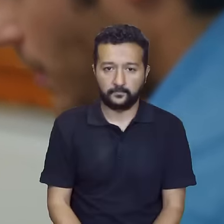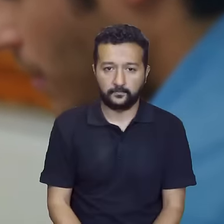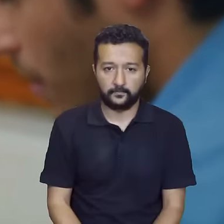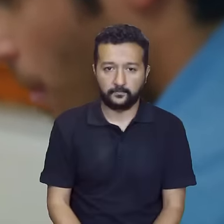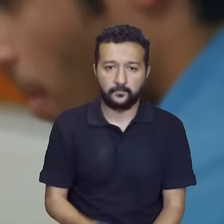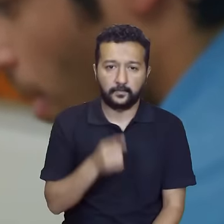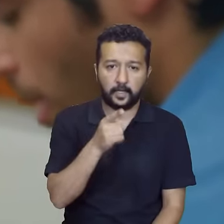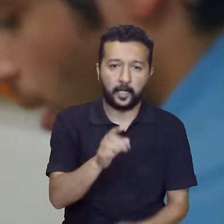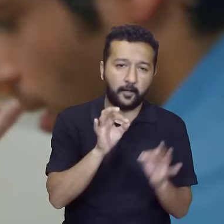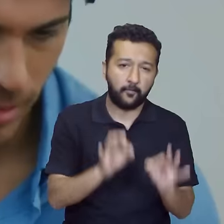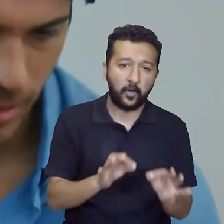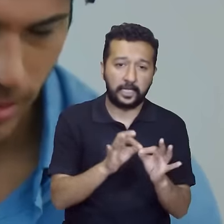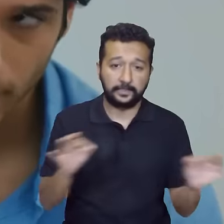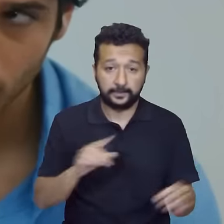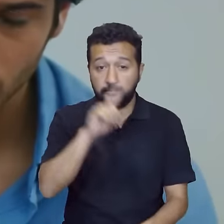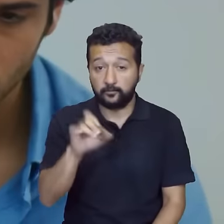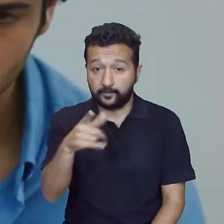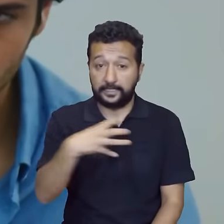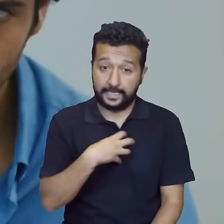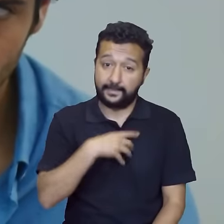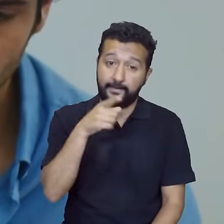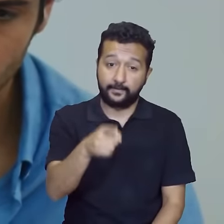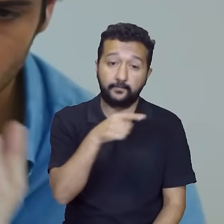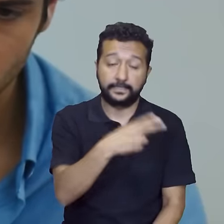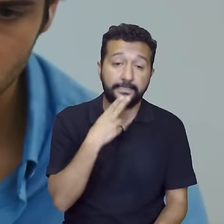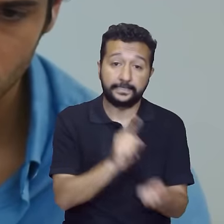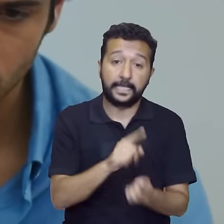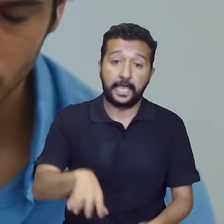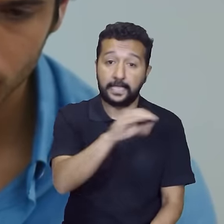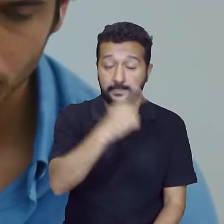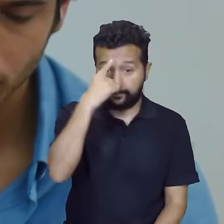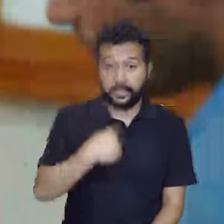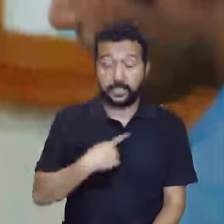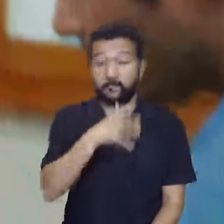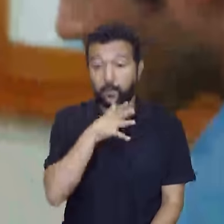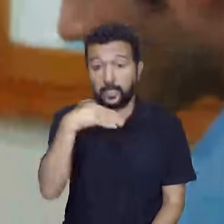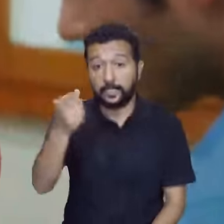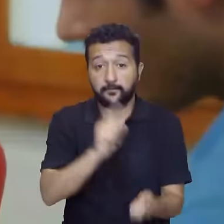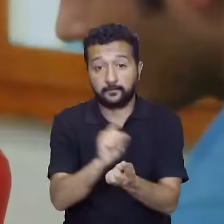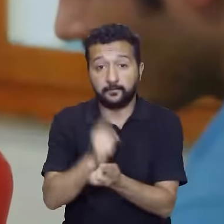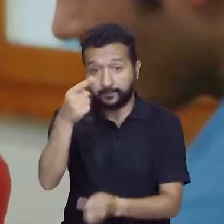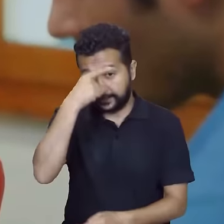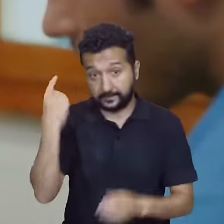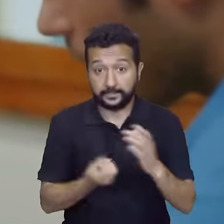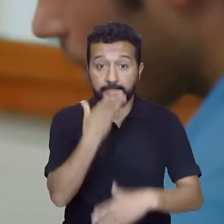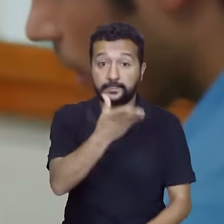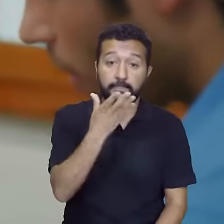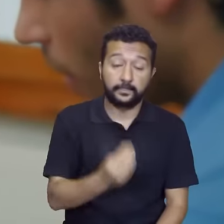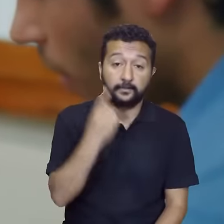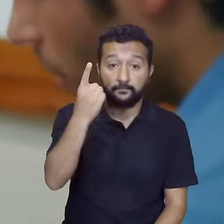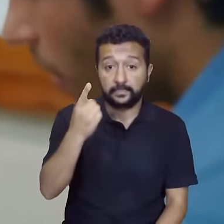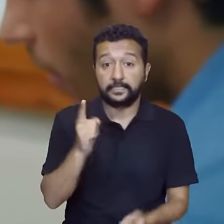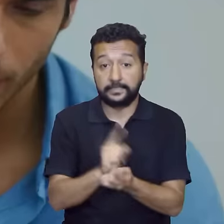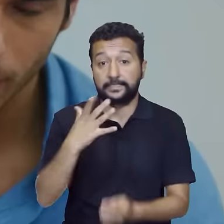döndü. Ya böyle sen hiç soruyor musun acaba kendine? Bu kızı herkes bekar biliyor. Yarın bir gün ne bileyim bir kısmeti çıksa,